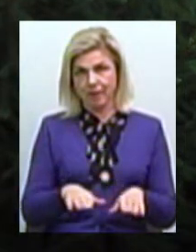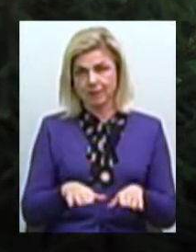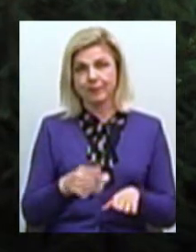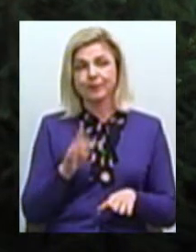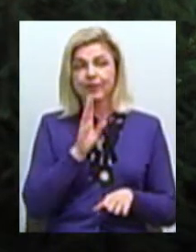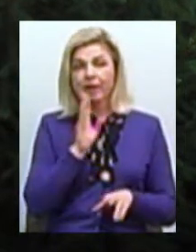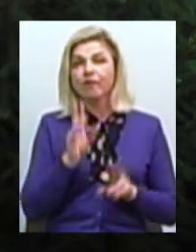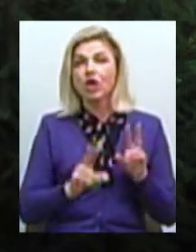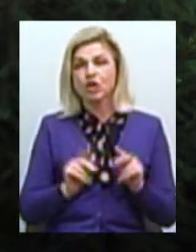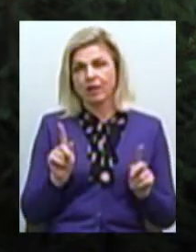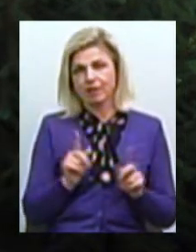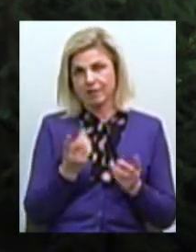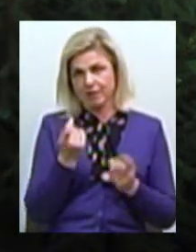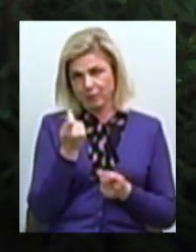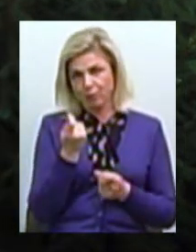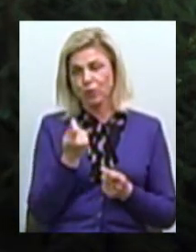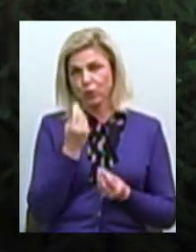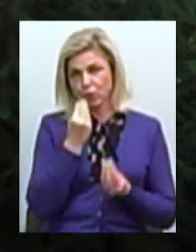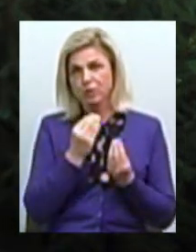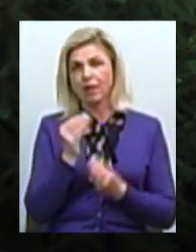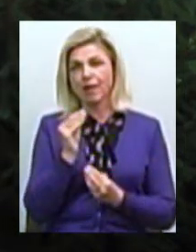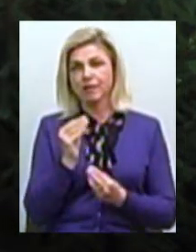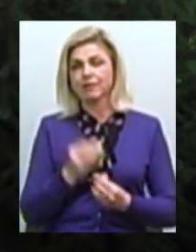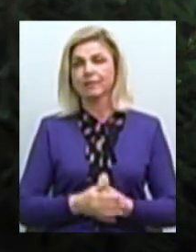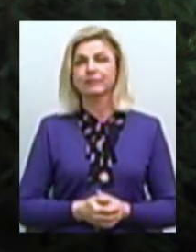трішечки вдосконалити. Угу. Саме